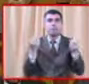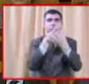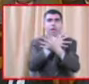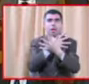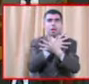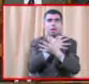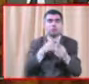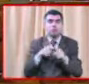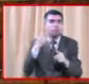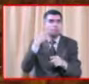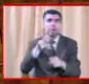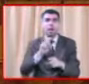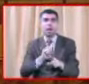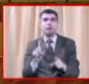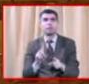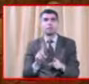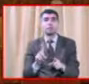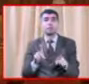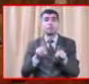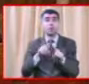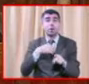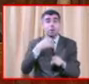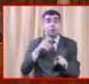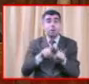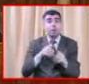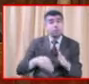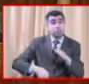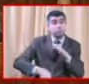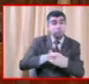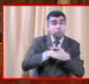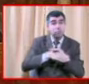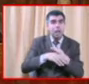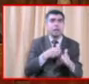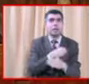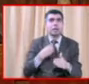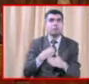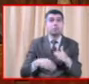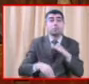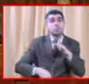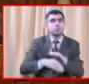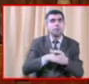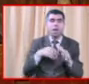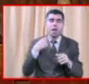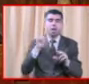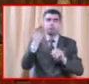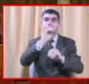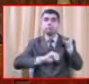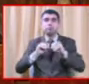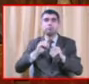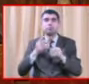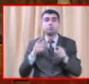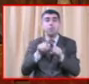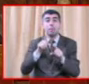كترفع دعوى المريض في هذه الحاله هذه، انه الا ما غادرش المستشفى غنديوه للحبس. اذا انا كيجيب لي بلادي اكبر اهانه